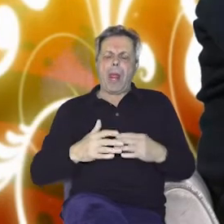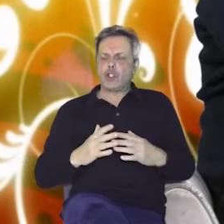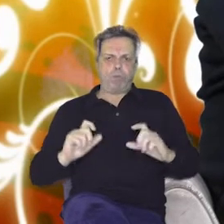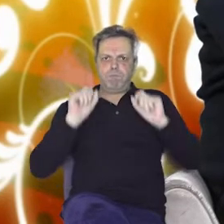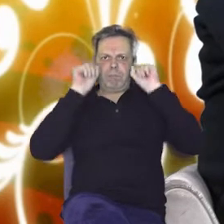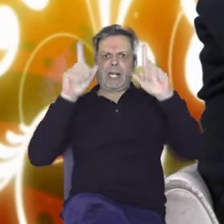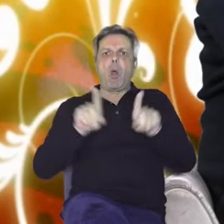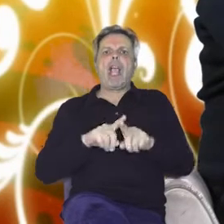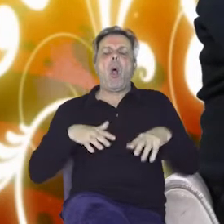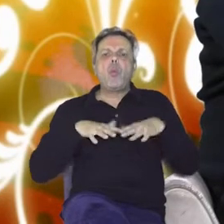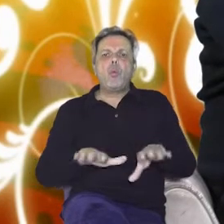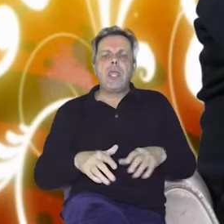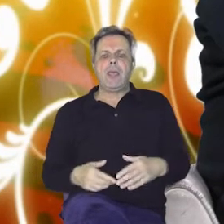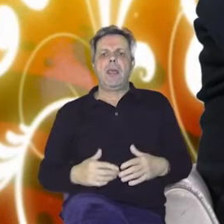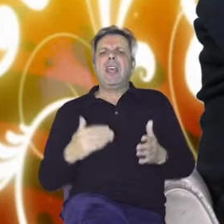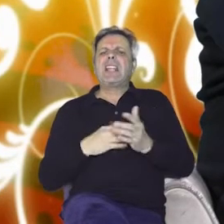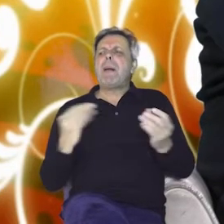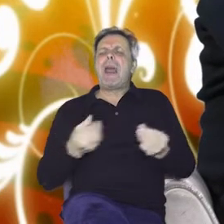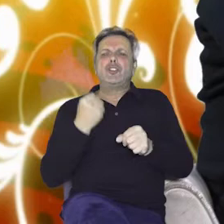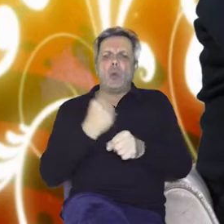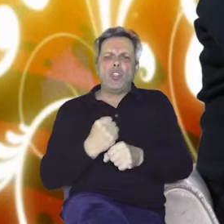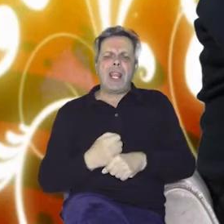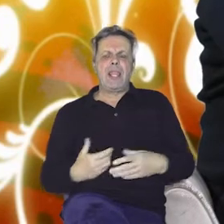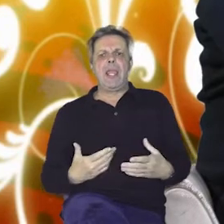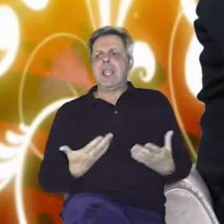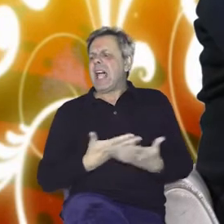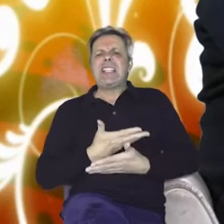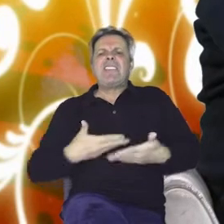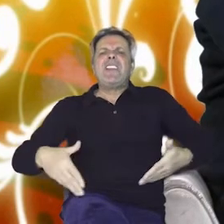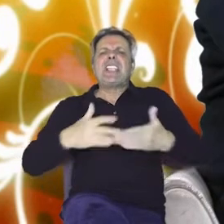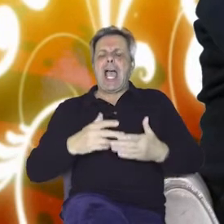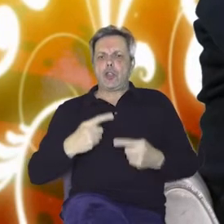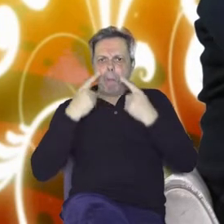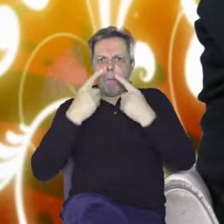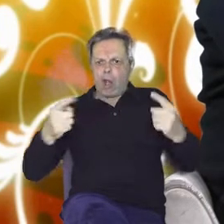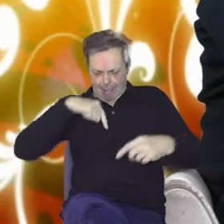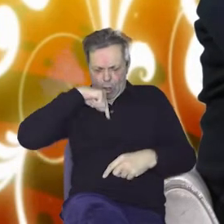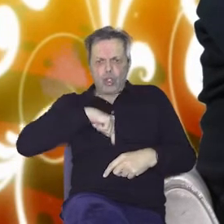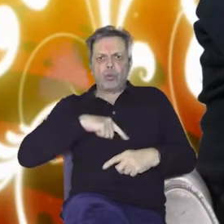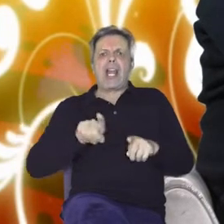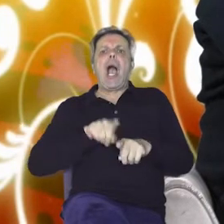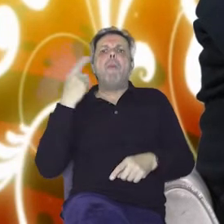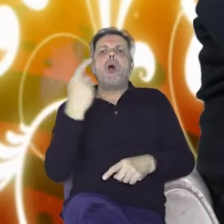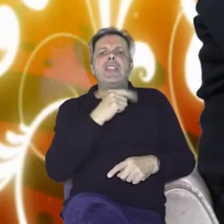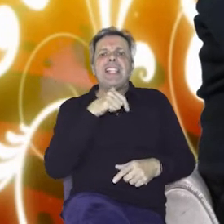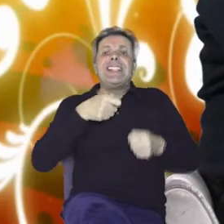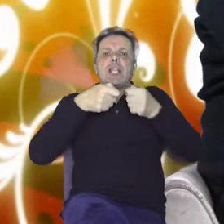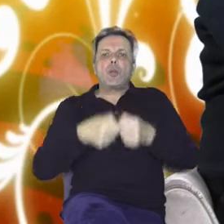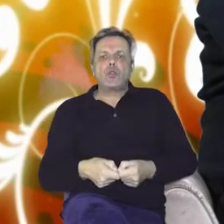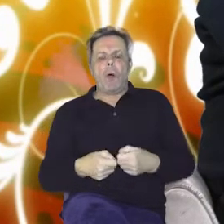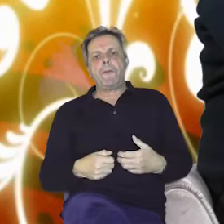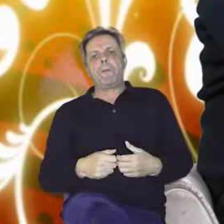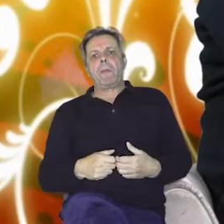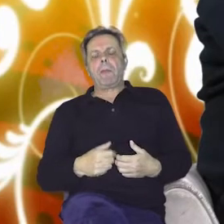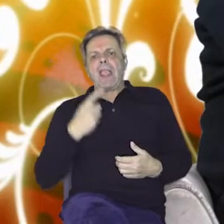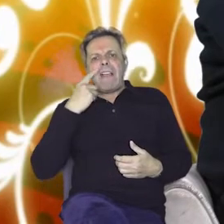ljudi? Treba nešto učiniti da se svi zajedno pogledamo iznutra kao pojedinci i kao društvo, da